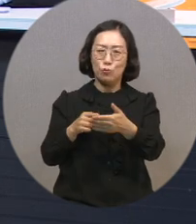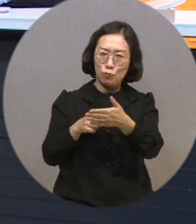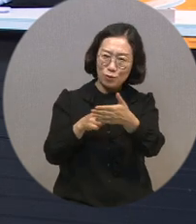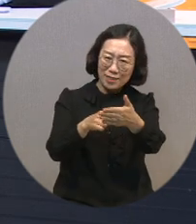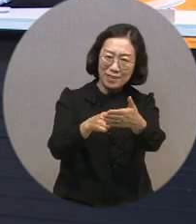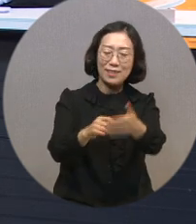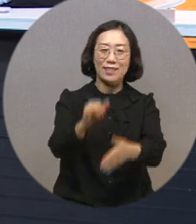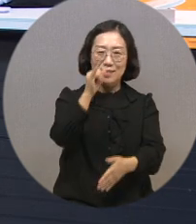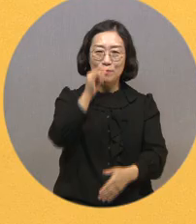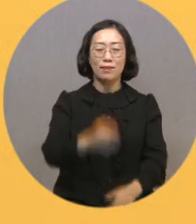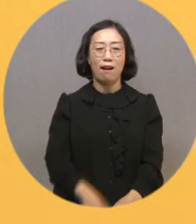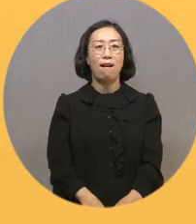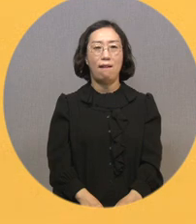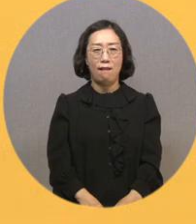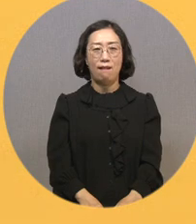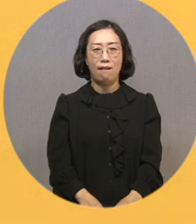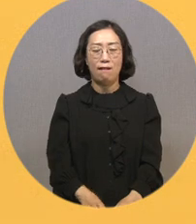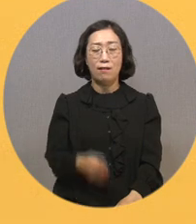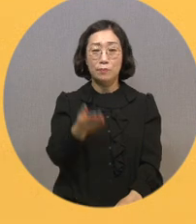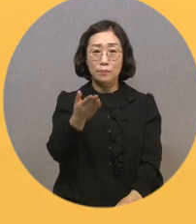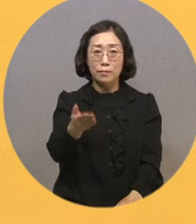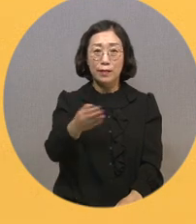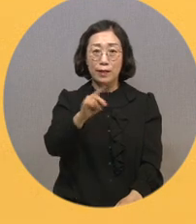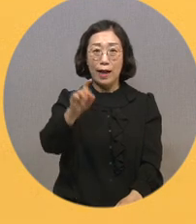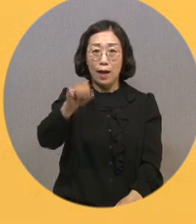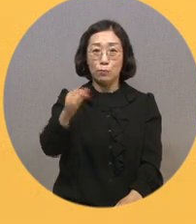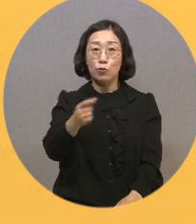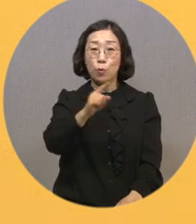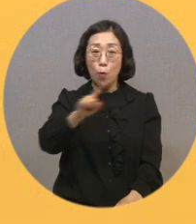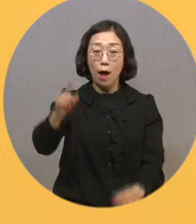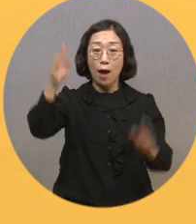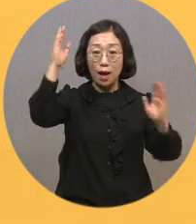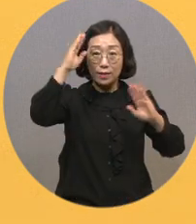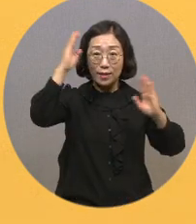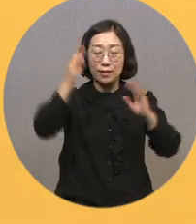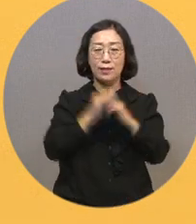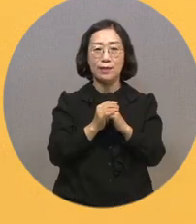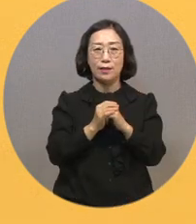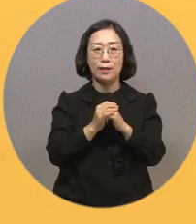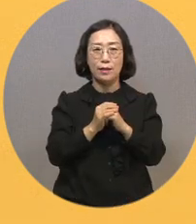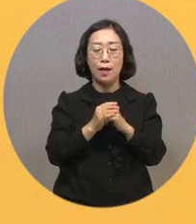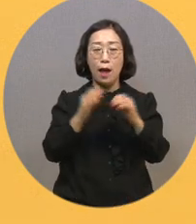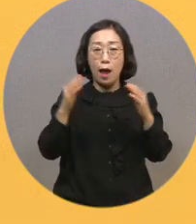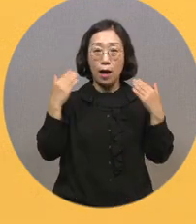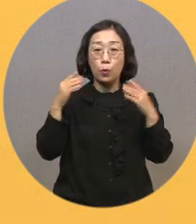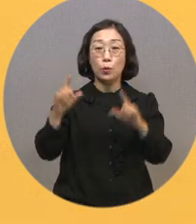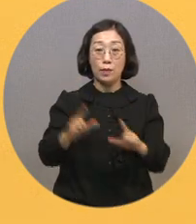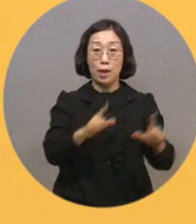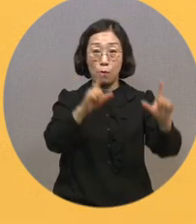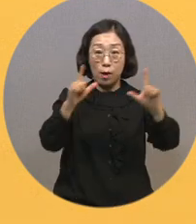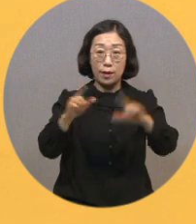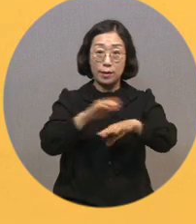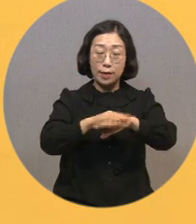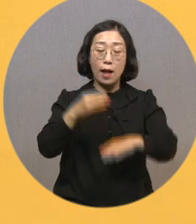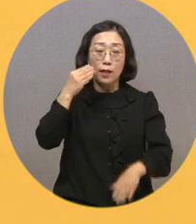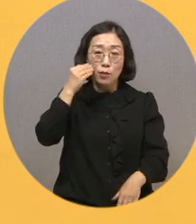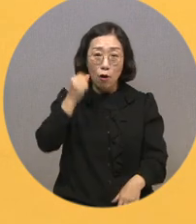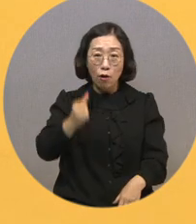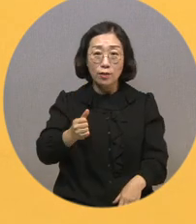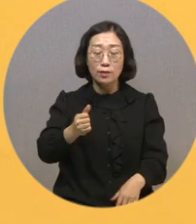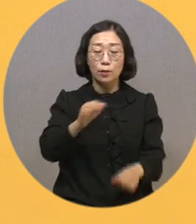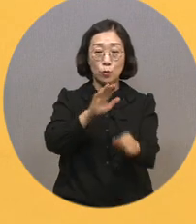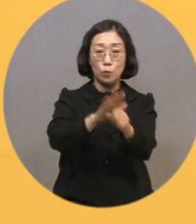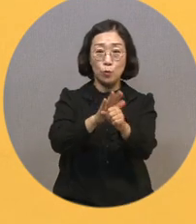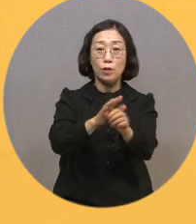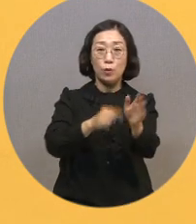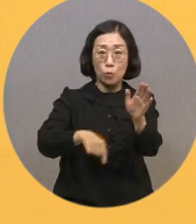말씀 드리겠습니다. 그렇군요. 자, 이렇게 우리 다문화 학생들이 학교 생활에 잘 적응할 수 있도록 하는